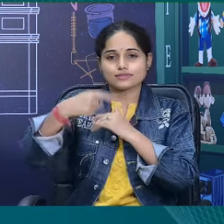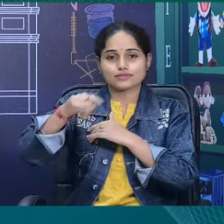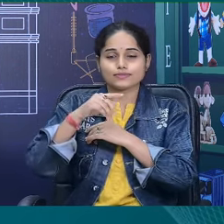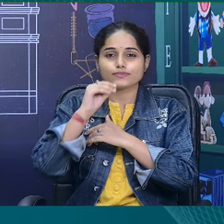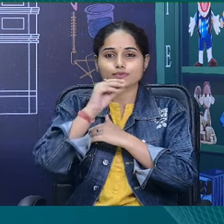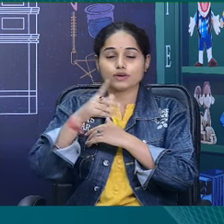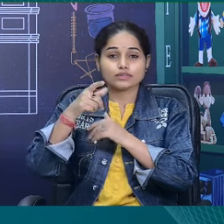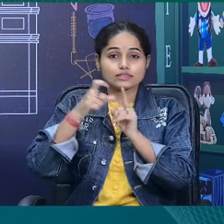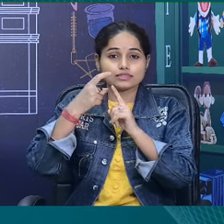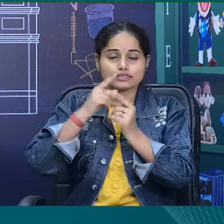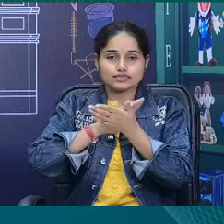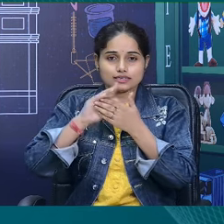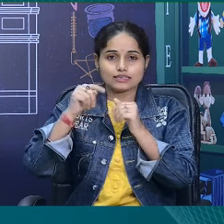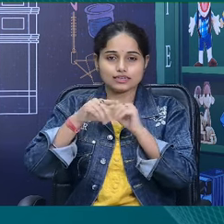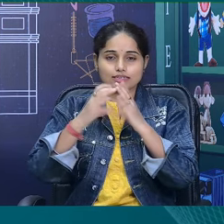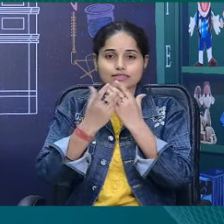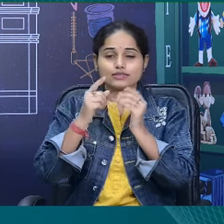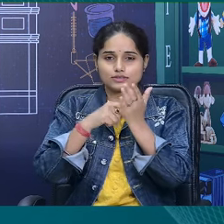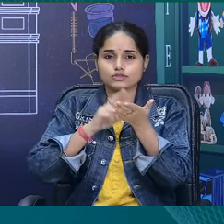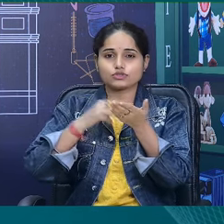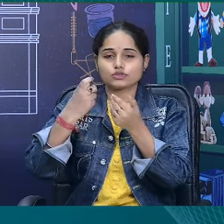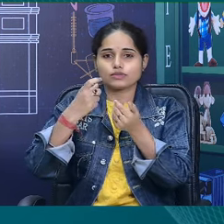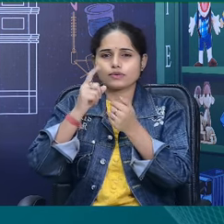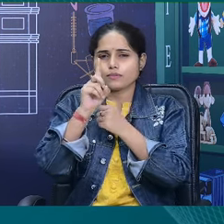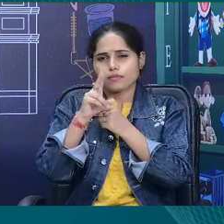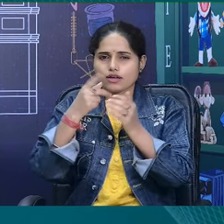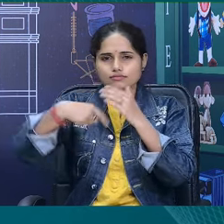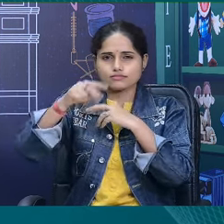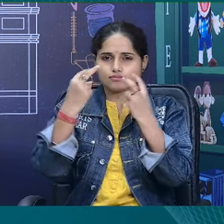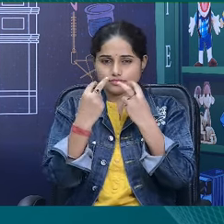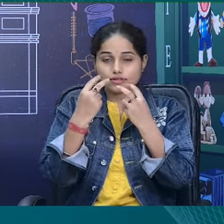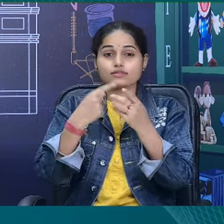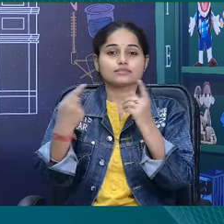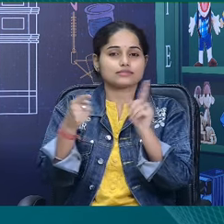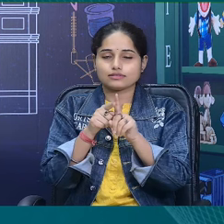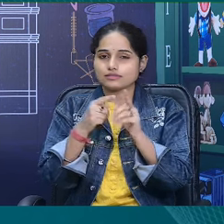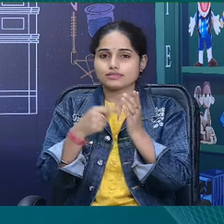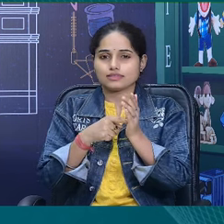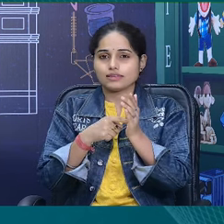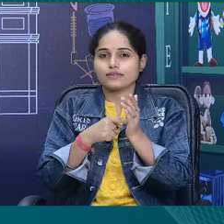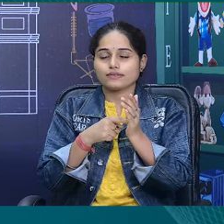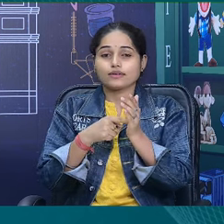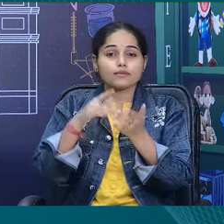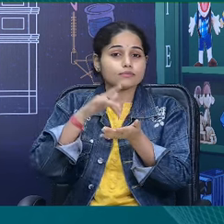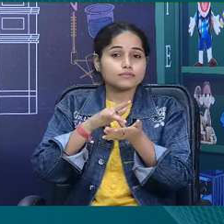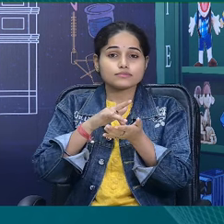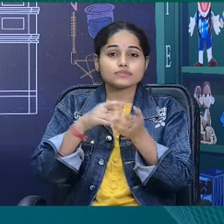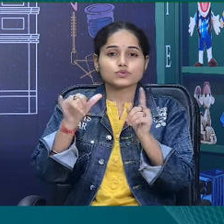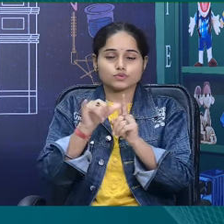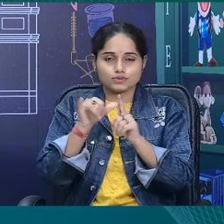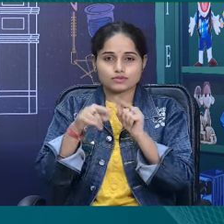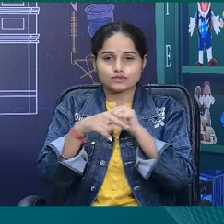आप डीटीएच पर ई विद्या चैनल नंबर 12 पर तो यह कार्यक्रम आप देख ही रहे हैं साथ ही साथ आप हमारा सत्र देख रहे हैं